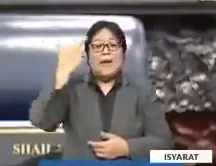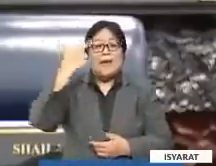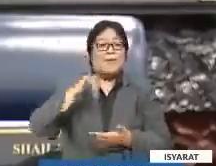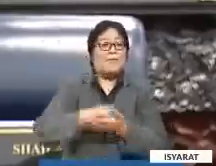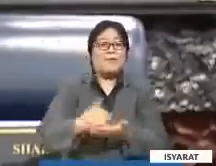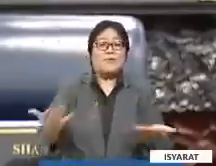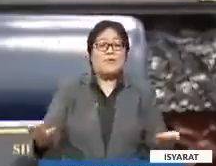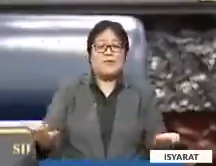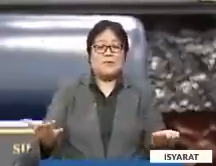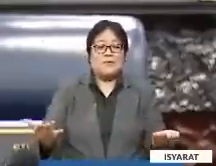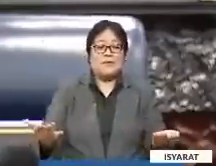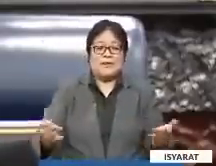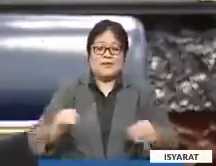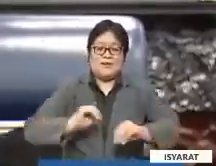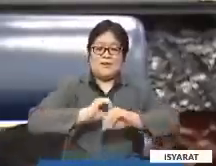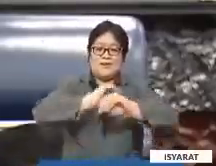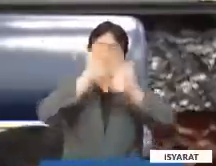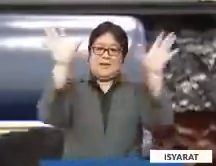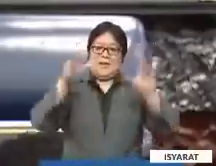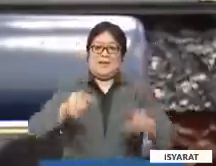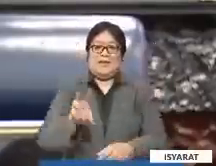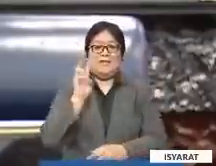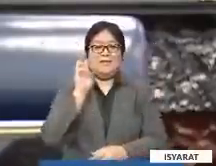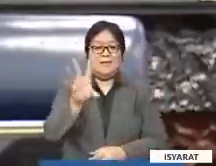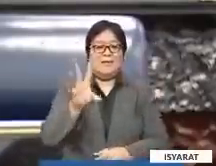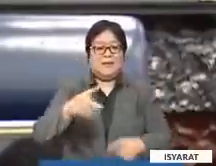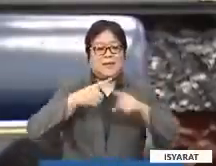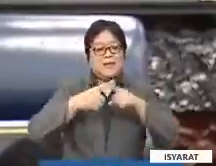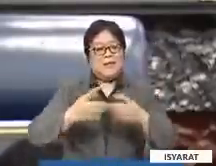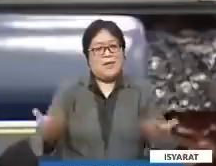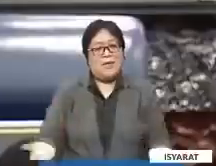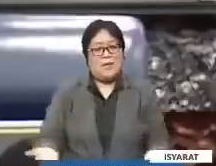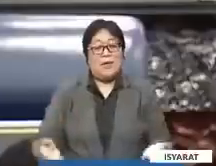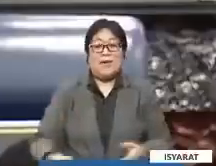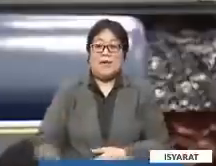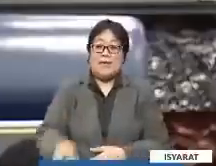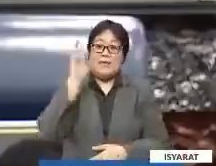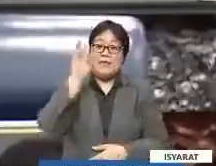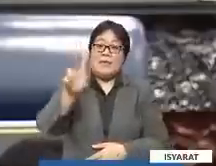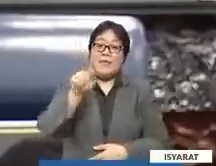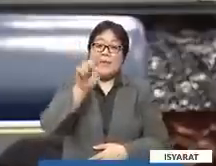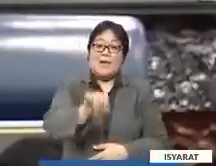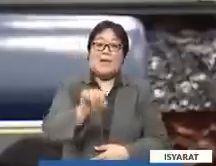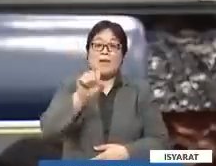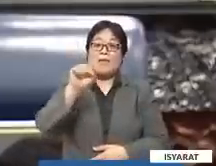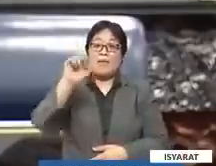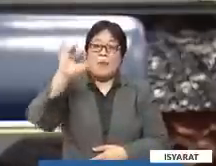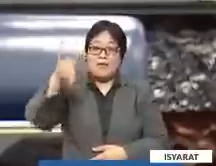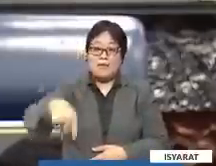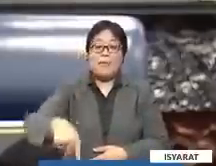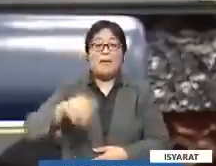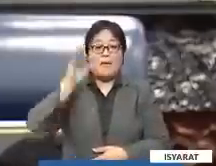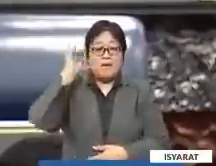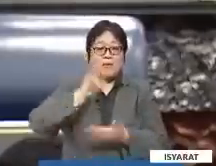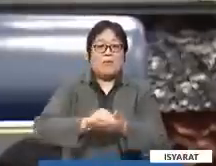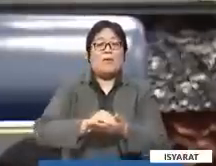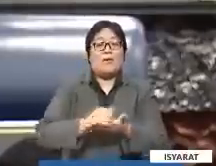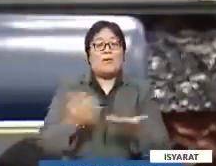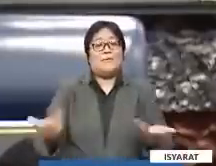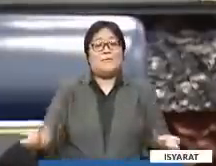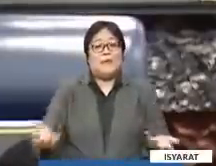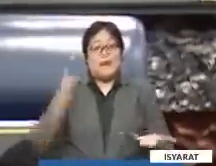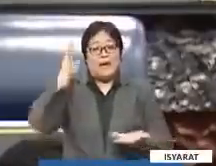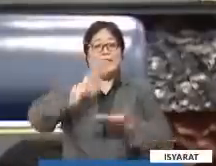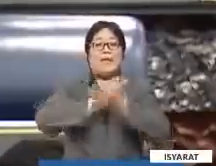alasan tersebut secara jelas menghina dewan ini menghina dan speaker ia menjadi satu